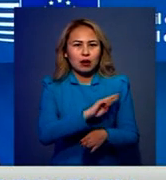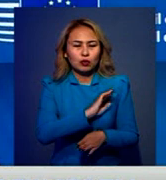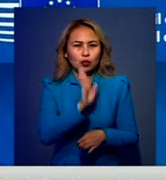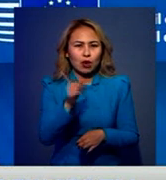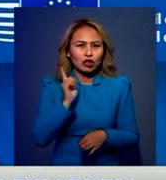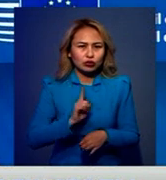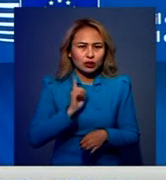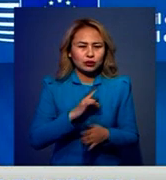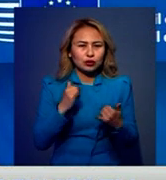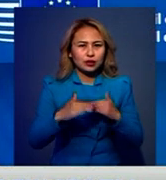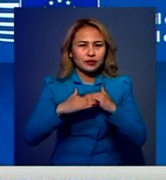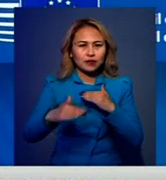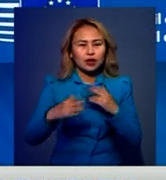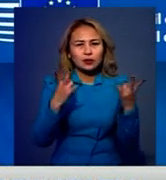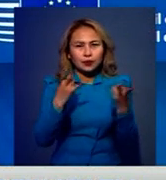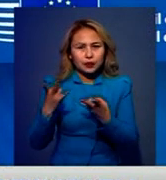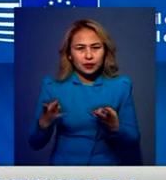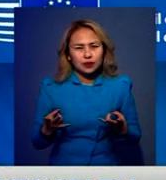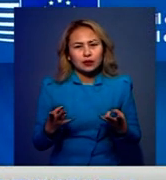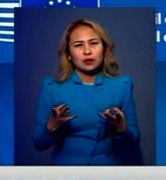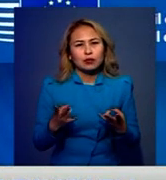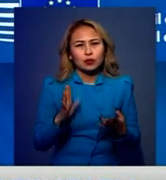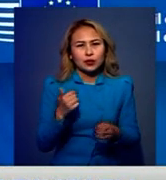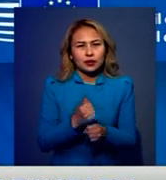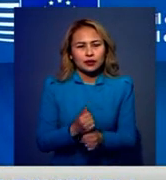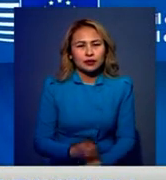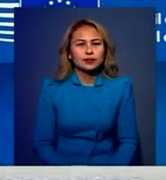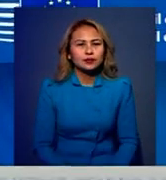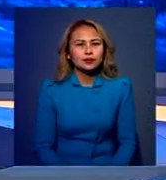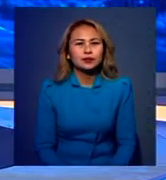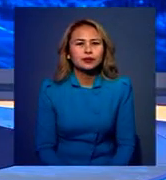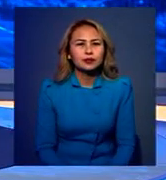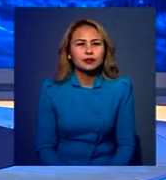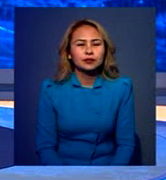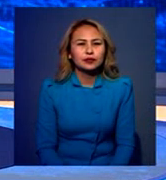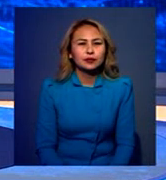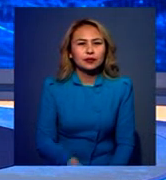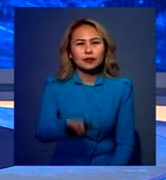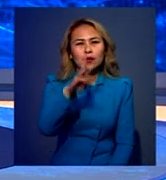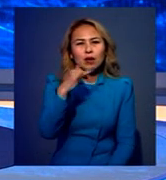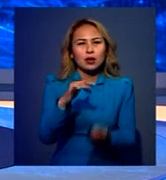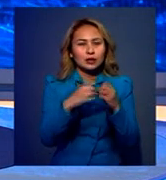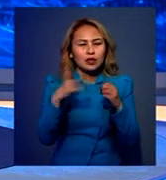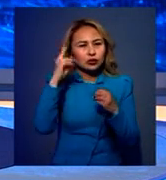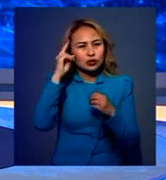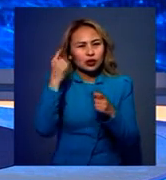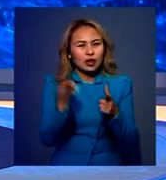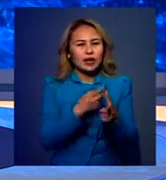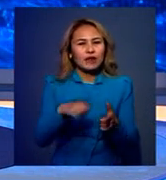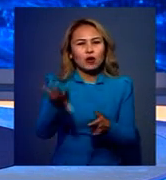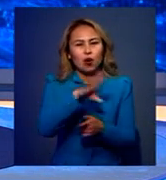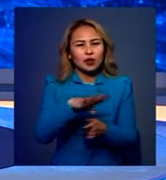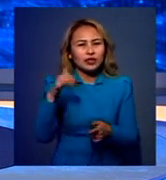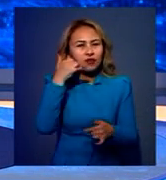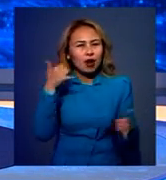көреміз. Біздің тарапымыздан да тиісті әрекеттер жасалынатын болады. Мамырдың 15-сінен бастап Еуроодақта